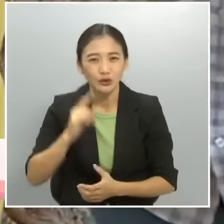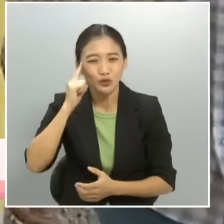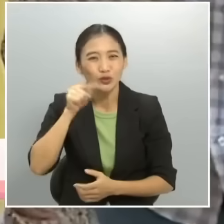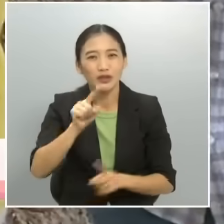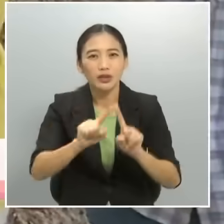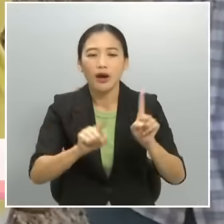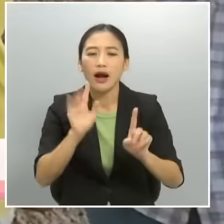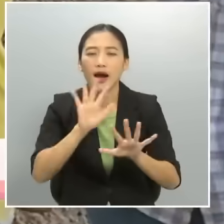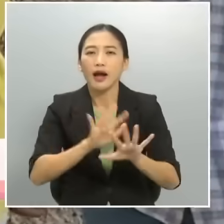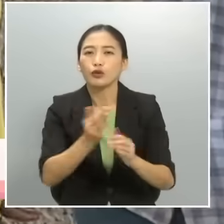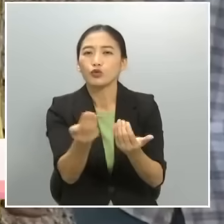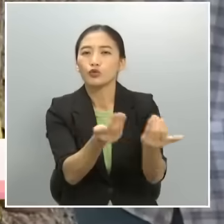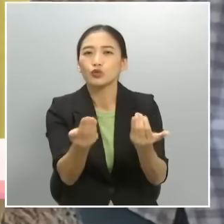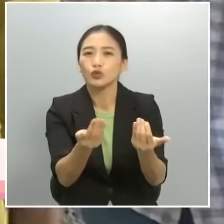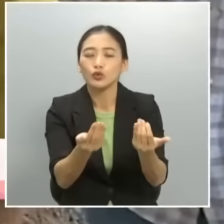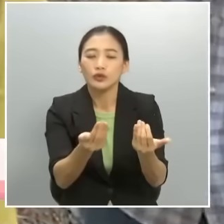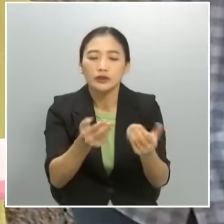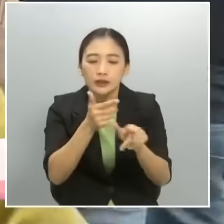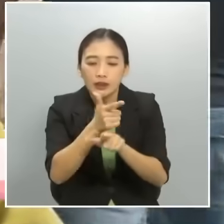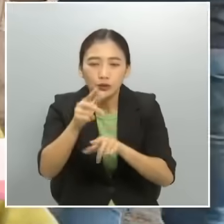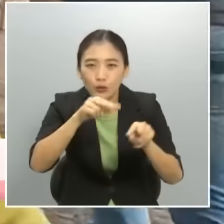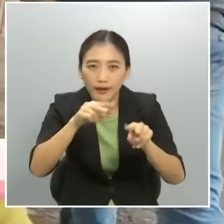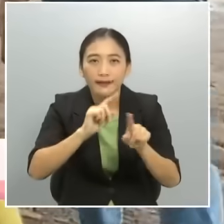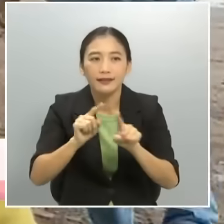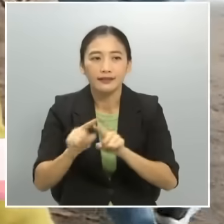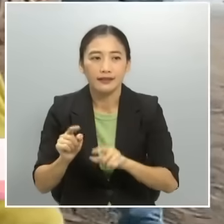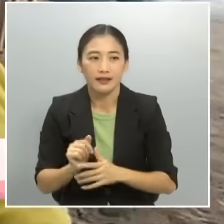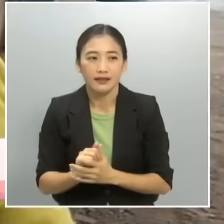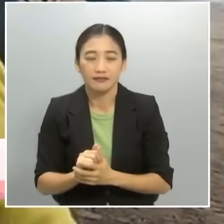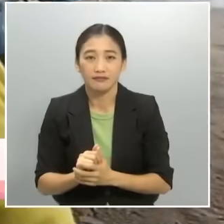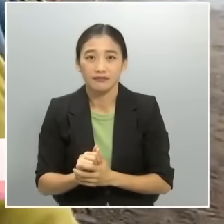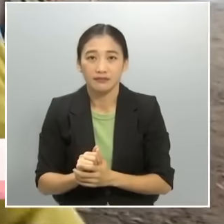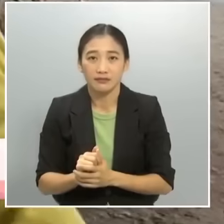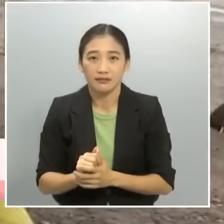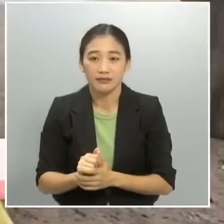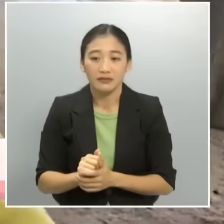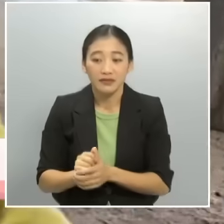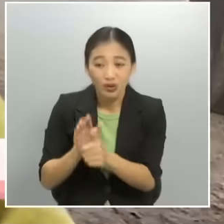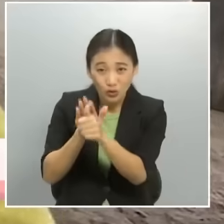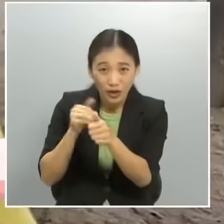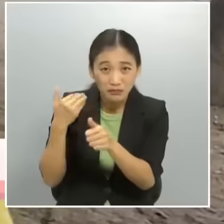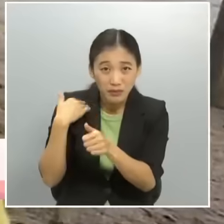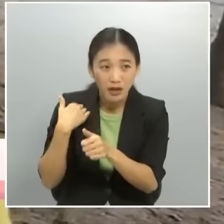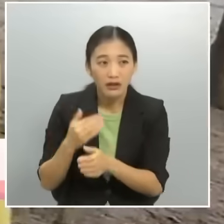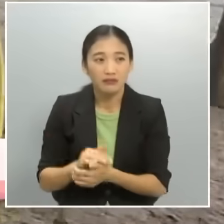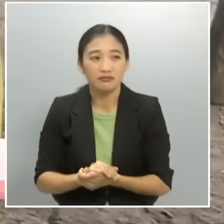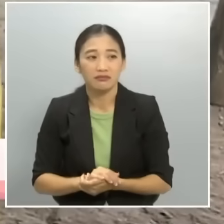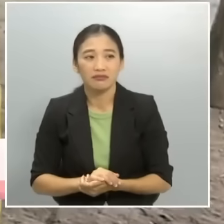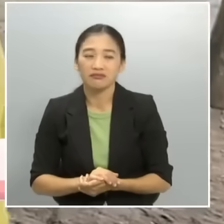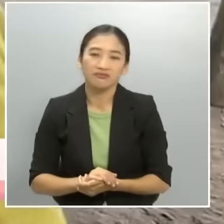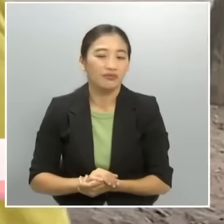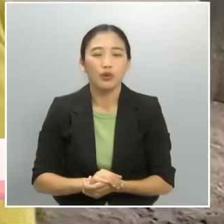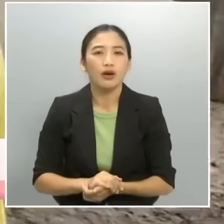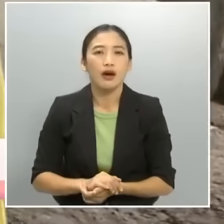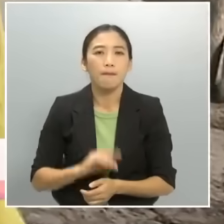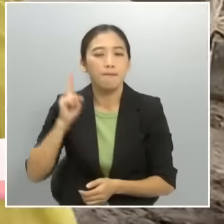งานซอยเขาเก็บขี้ยางเปิดนายาง เออนี่ตนลูกวะสงสารลูก นี่ตนแล้วนอบอยู่ต้มพันร้อยแม่เก่าอยู่น้ำกันได้